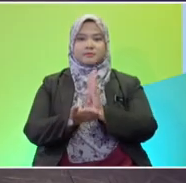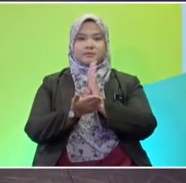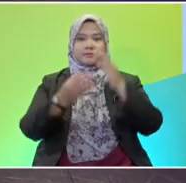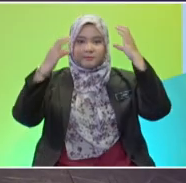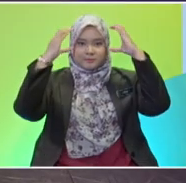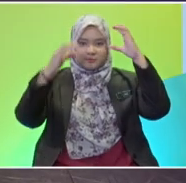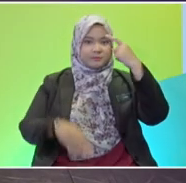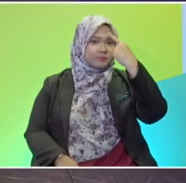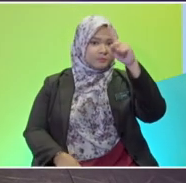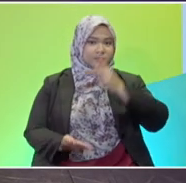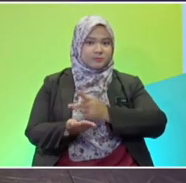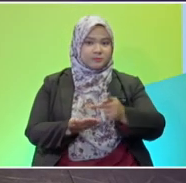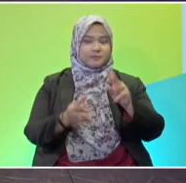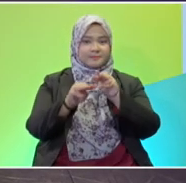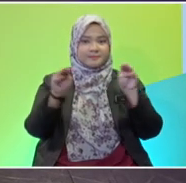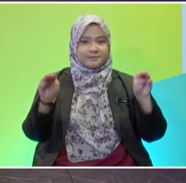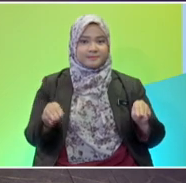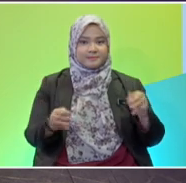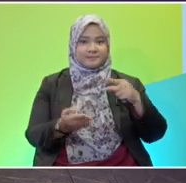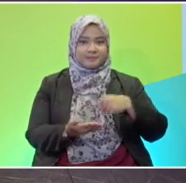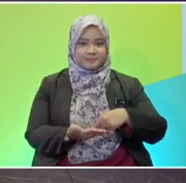barulah bersih cantik